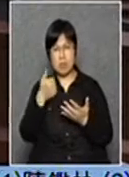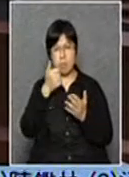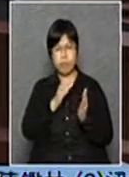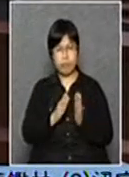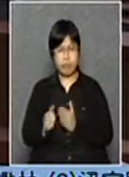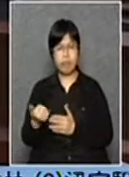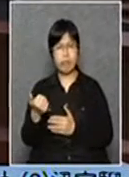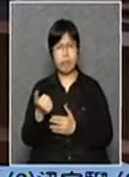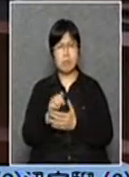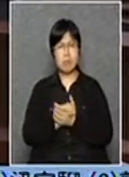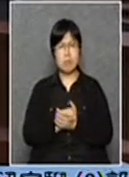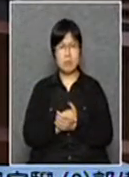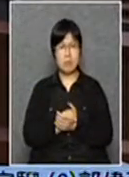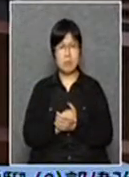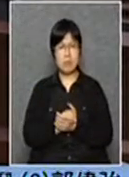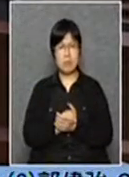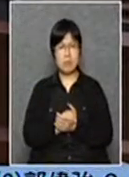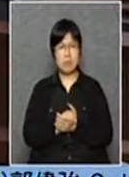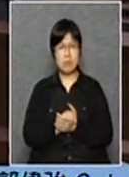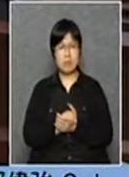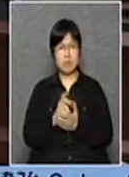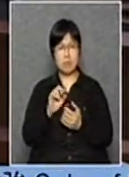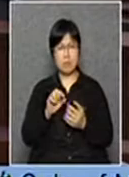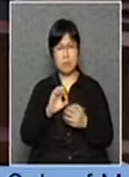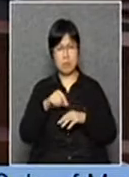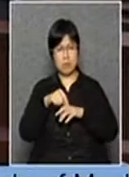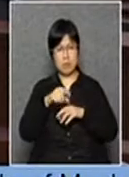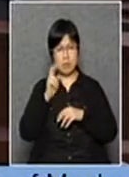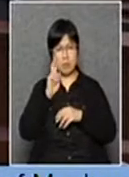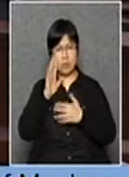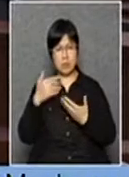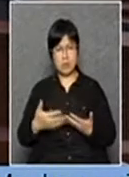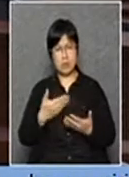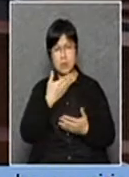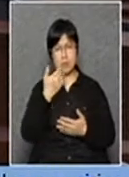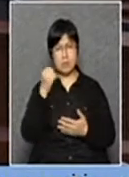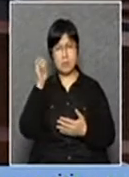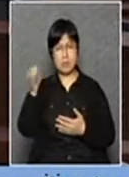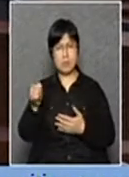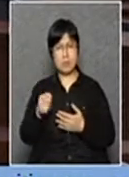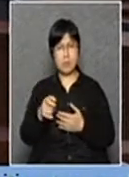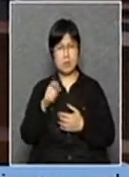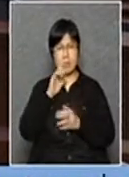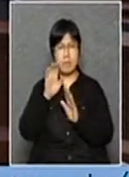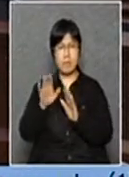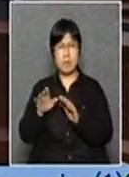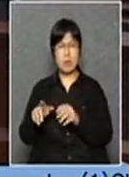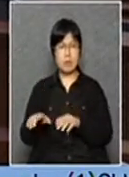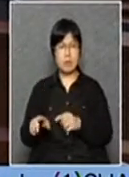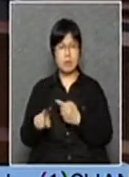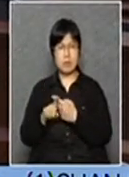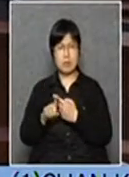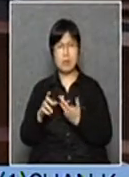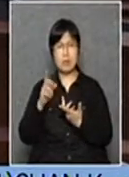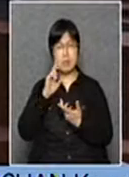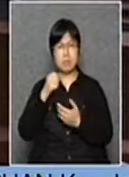咧？類似到我哋嘅基金唔會好似我哋今朝早批評一啲賑災基金咁係冇規冇矩，